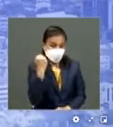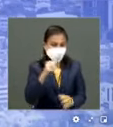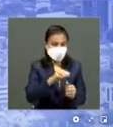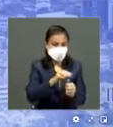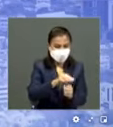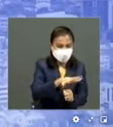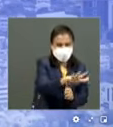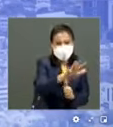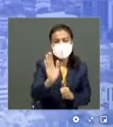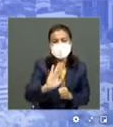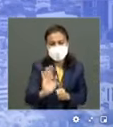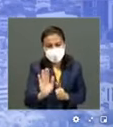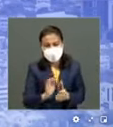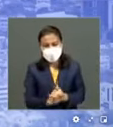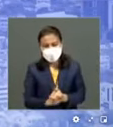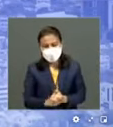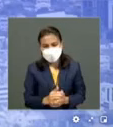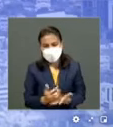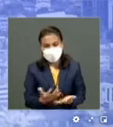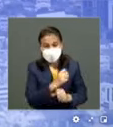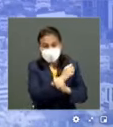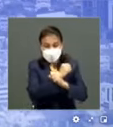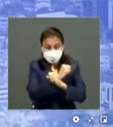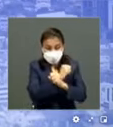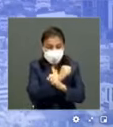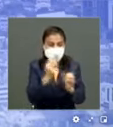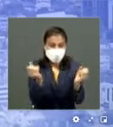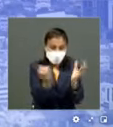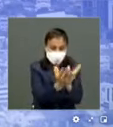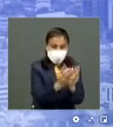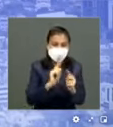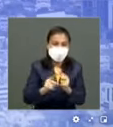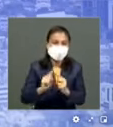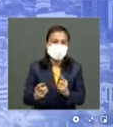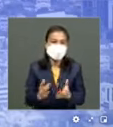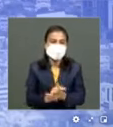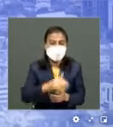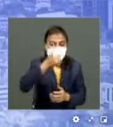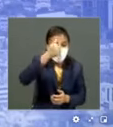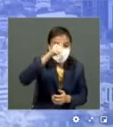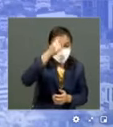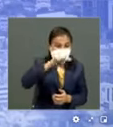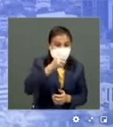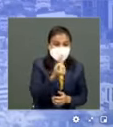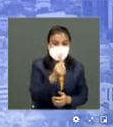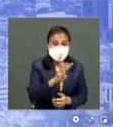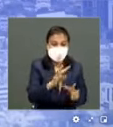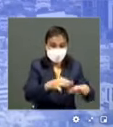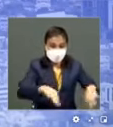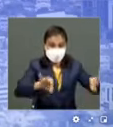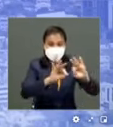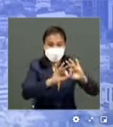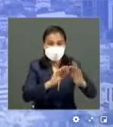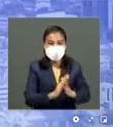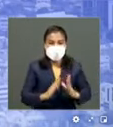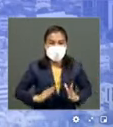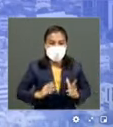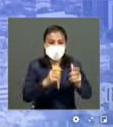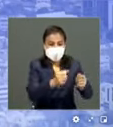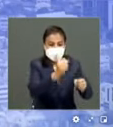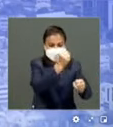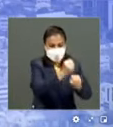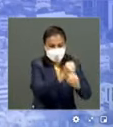แล้วก็ไม่ทำให้เกิดอาการรุนแรงนะคะในระหว่าง14วันนั้นที่สำคัญก็คือยังไม่ได้อนุญาตให้กลับไปท